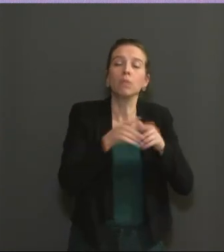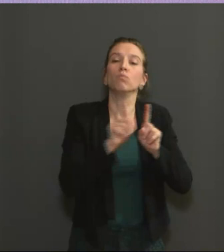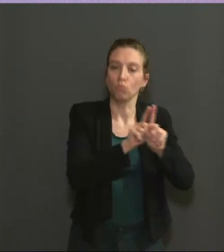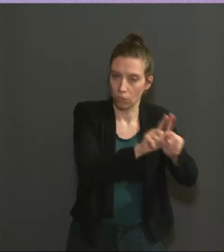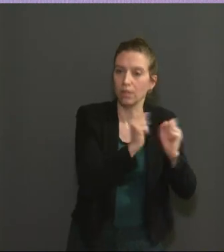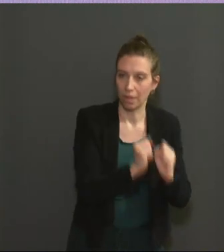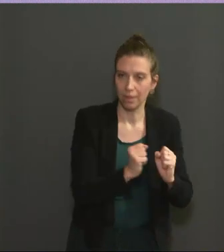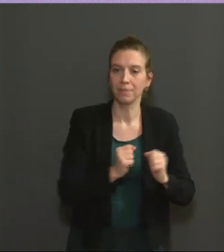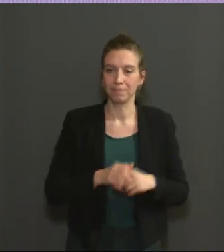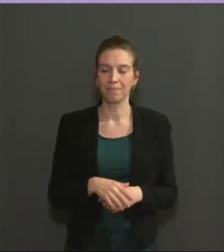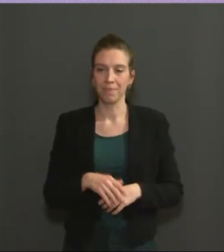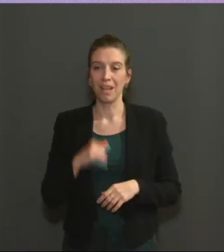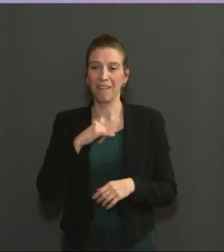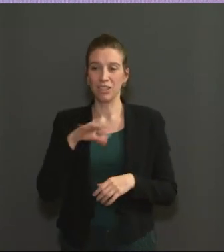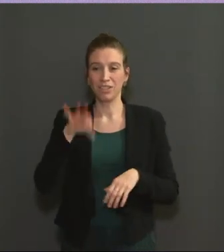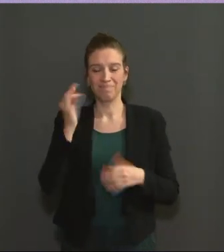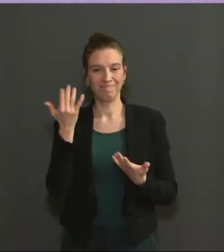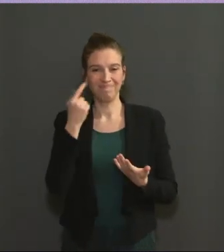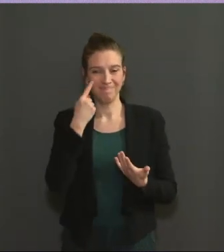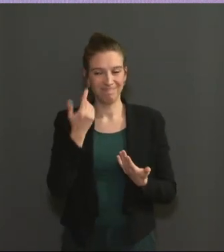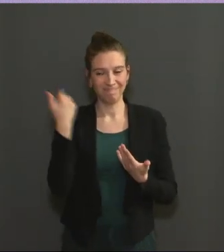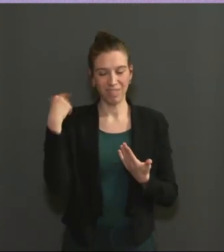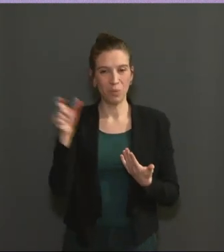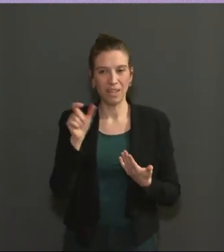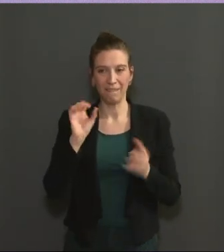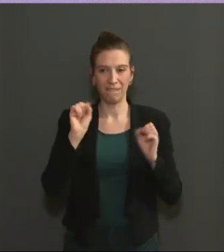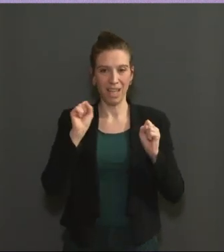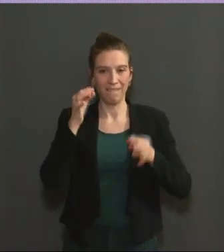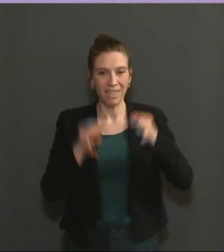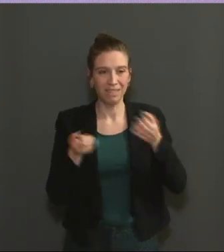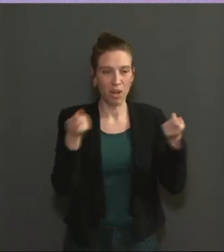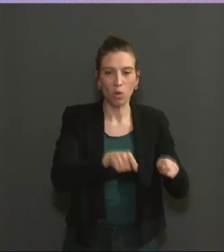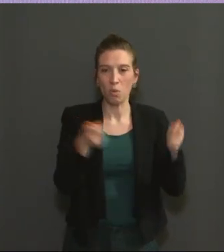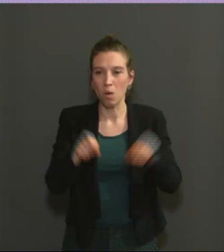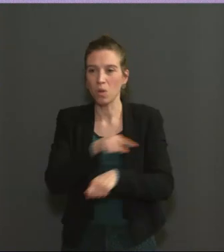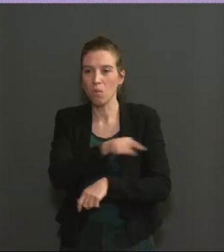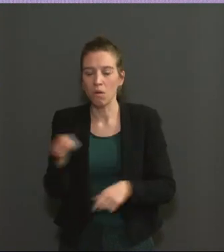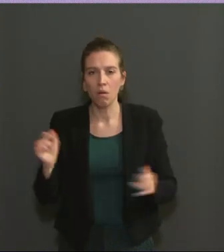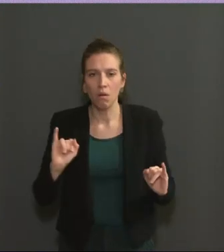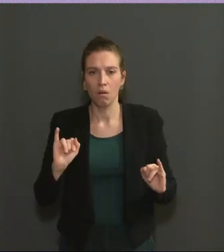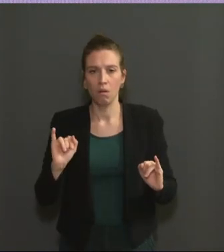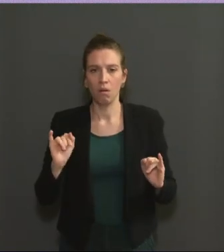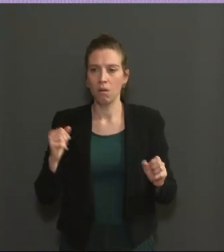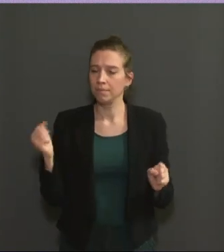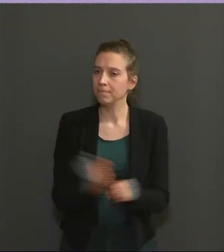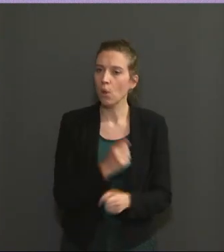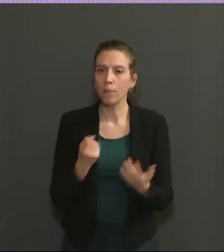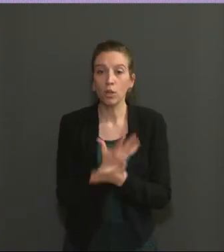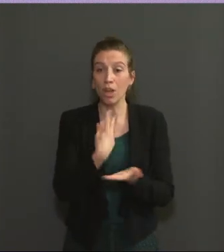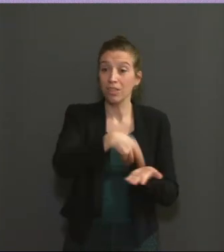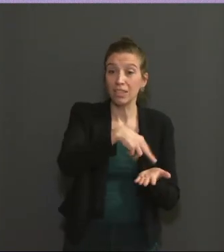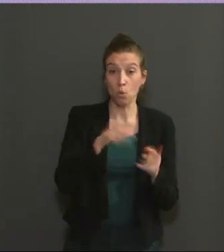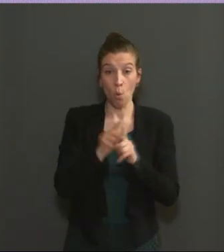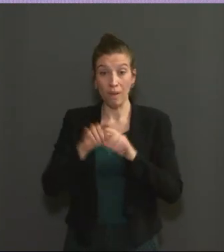feestjes voor alle duidheid het gaat niet enkel om dansfeestjes maar ook om familiebkomsten of etentjes met een